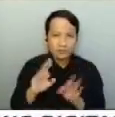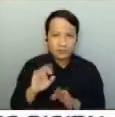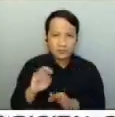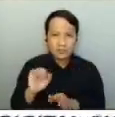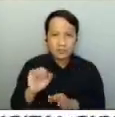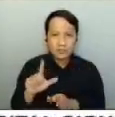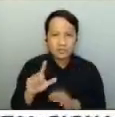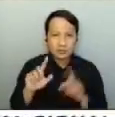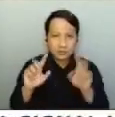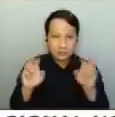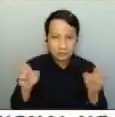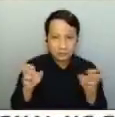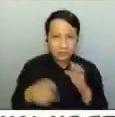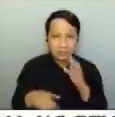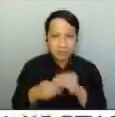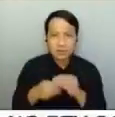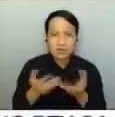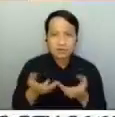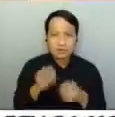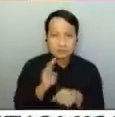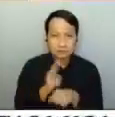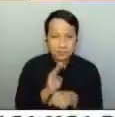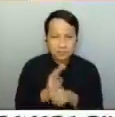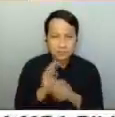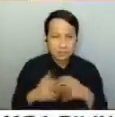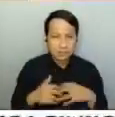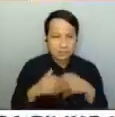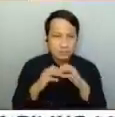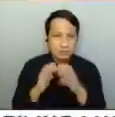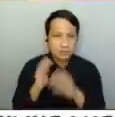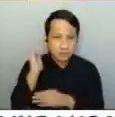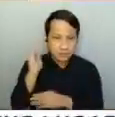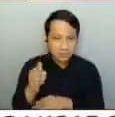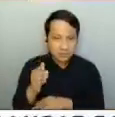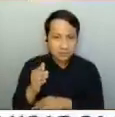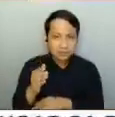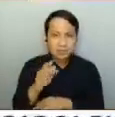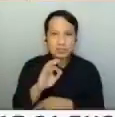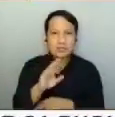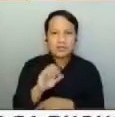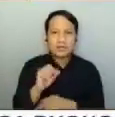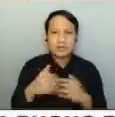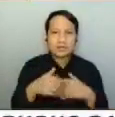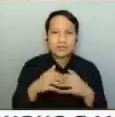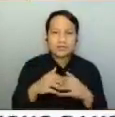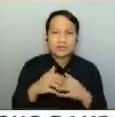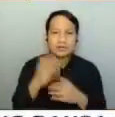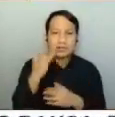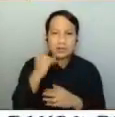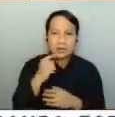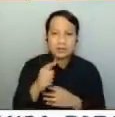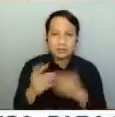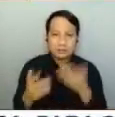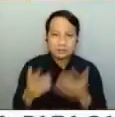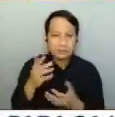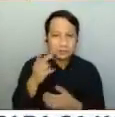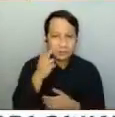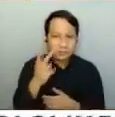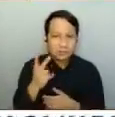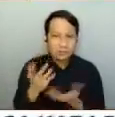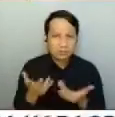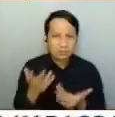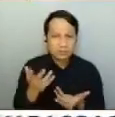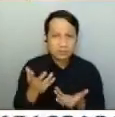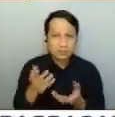product, isang Jake Vargas bust. Congratulations, Ina and Jake, sa inyong bagong business.